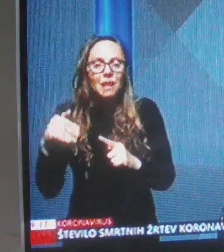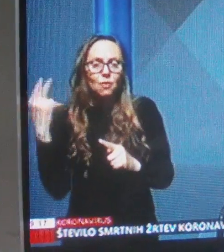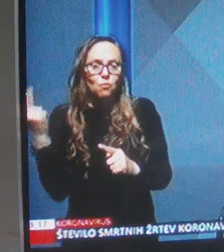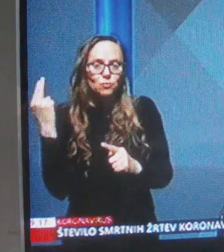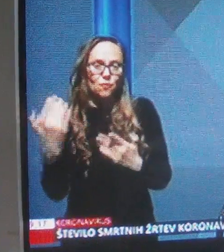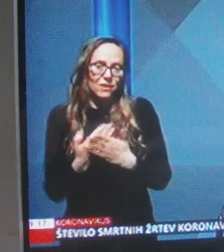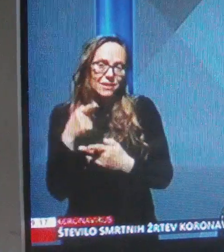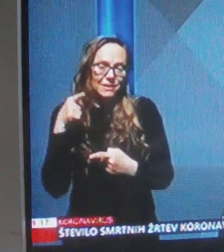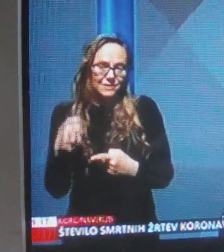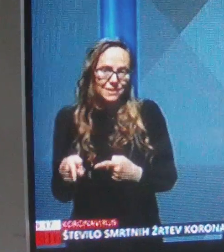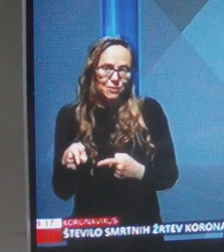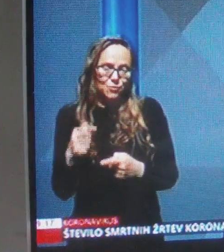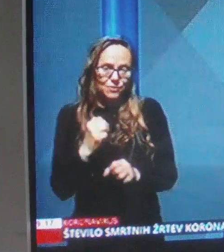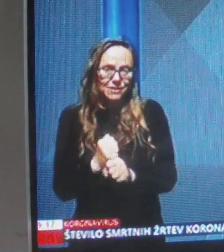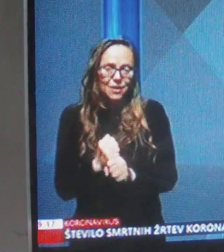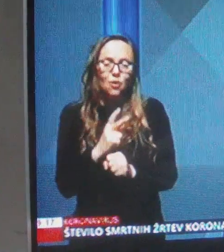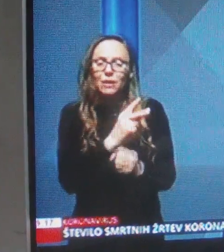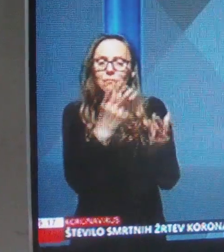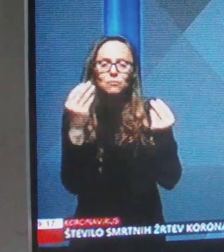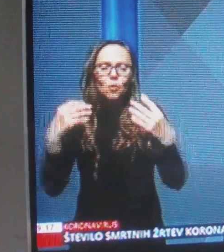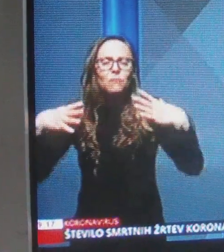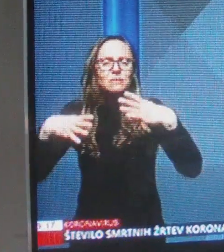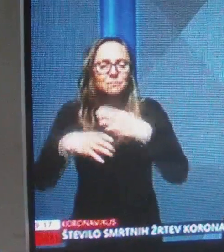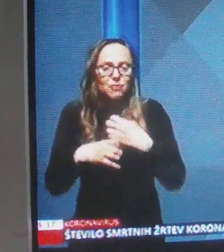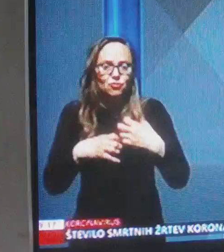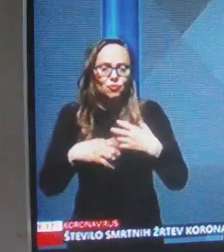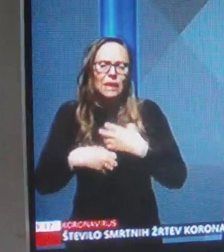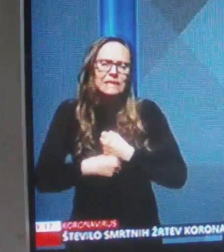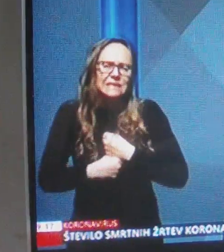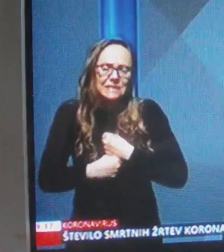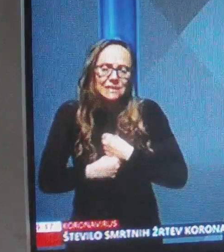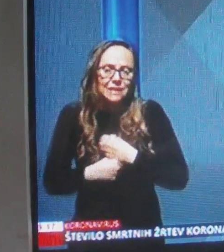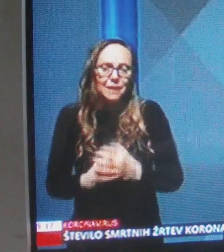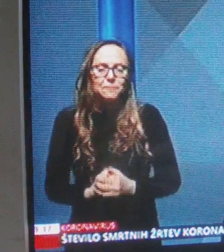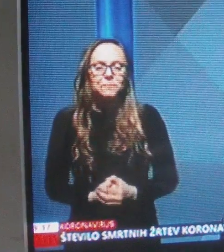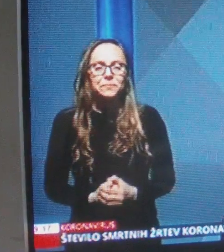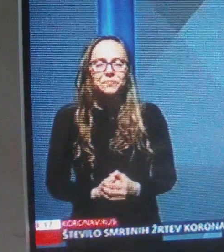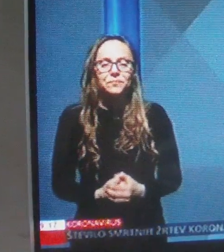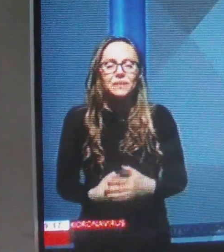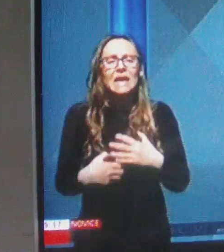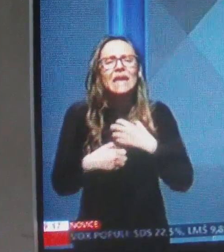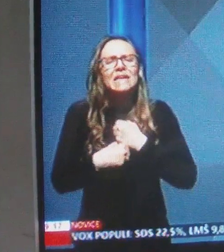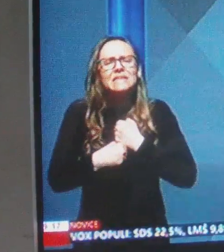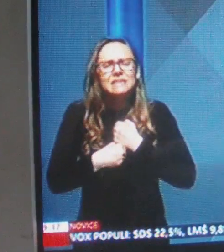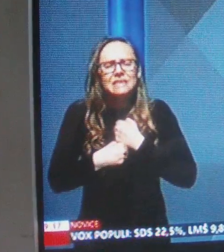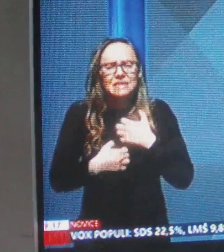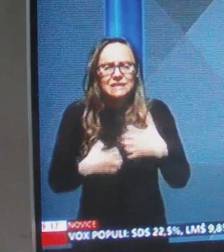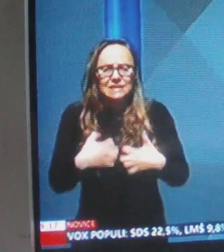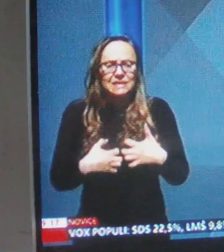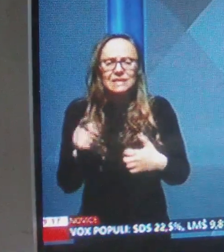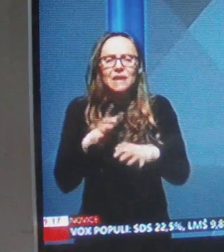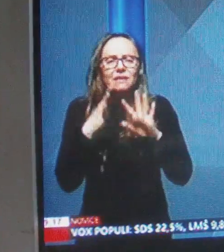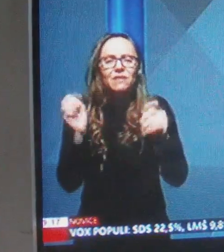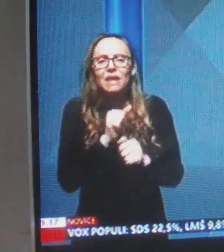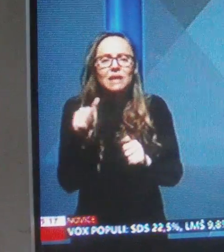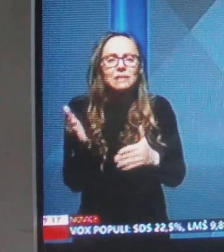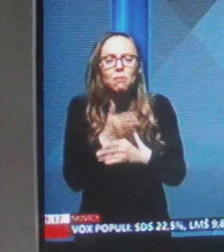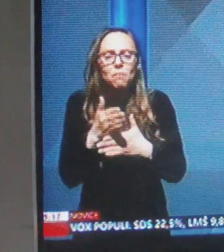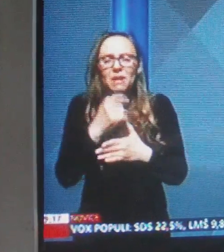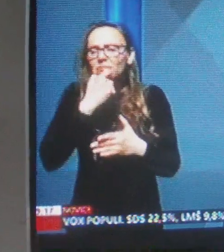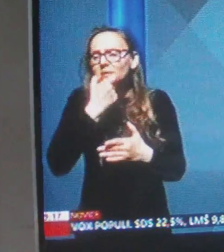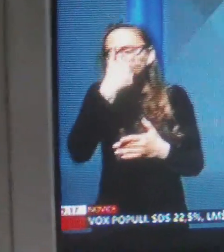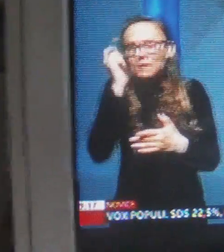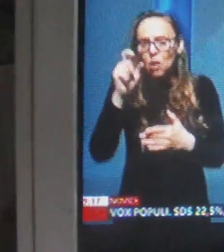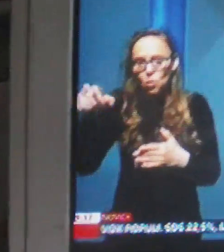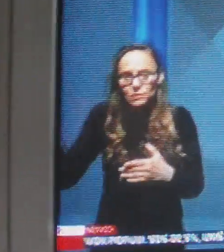gesto, ki številnim zmanjšuje stiske. 70 domov za ostarele so dali po 3 pametne telefone. Stiska ni velika samo med oskrbovanci domov,